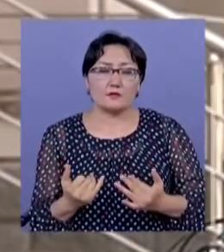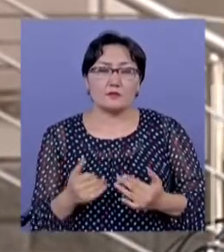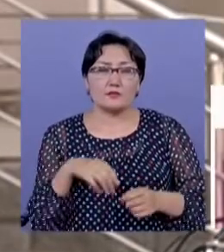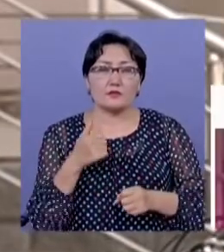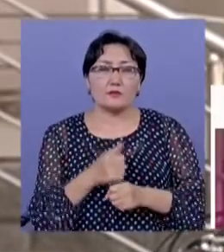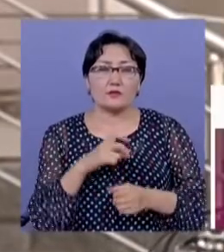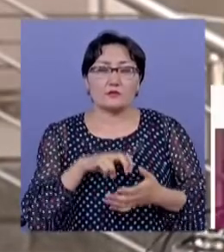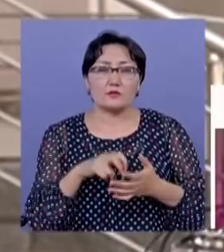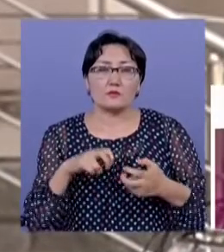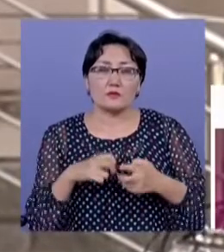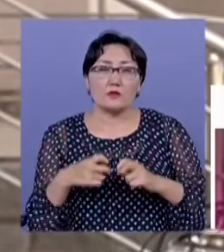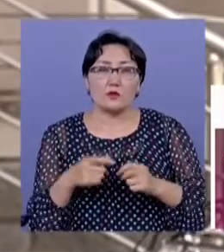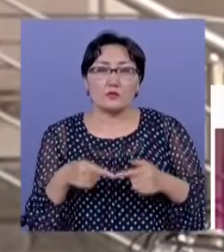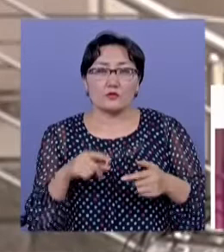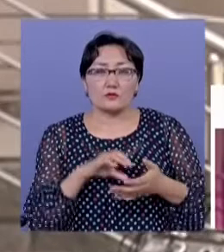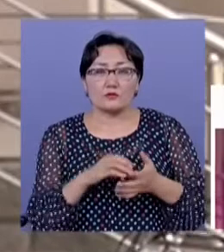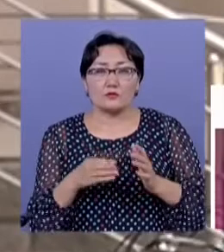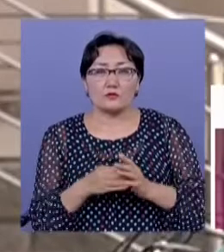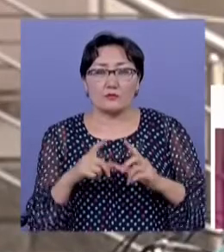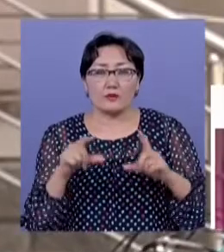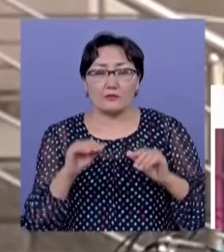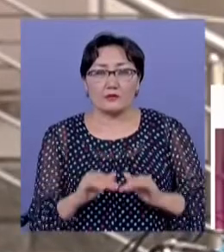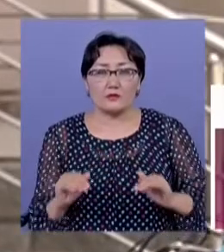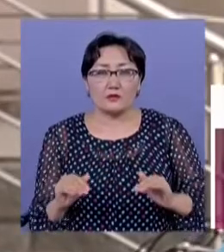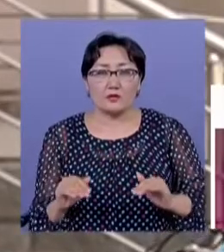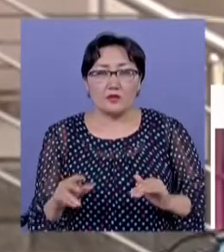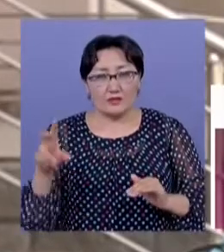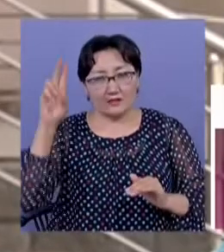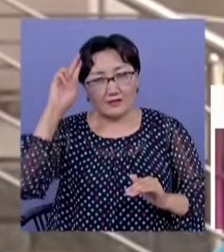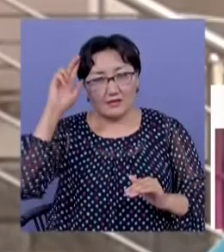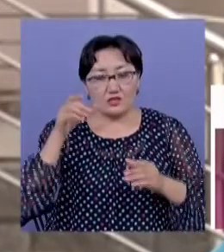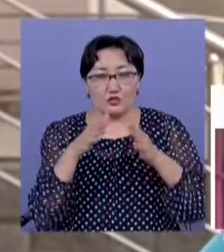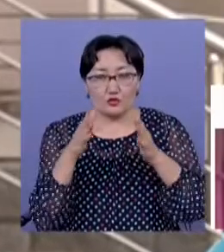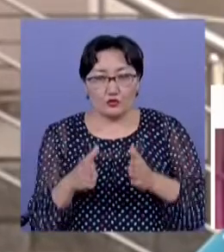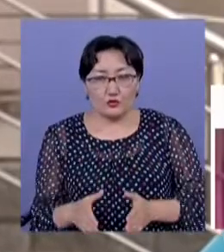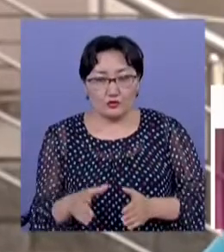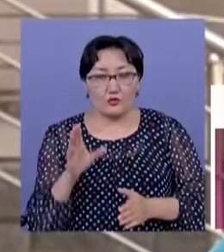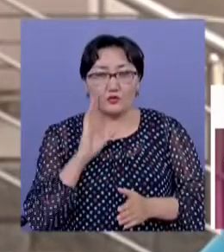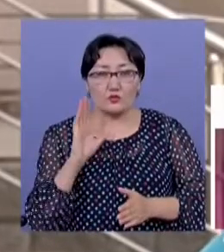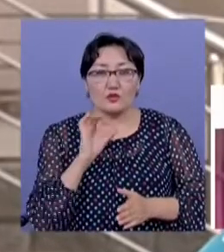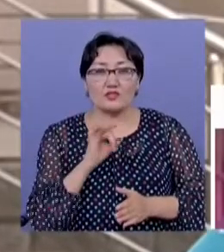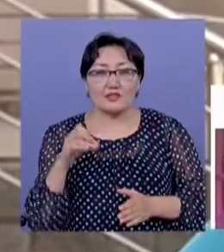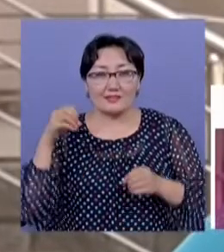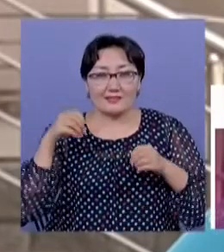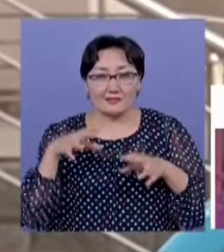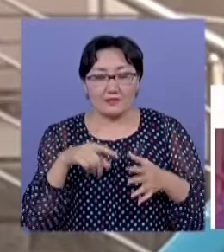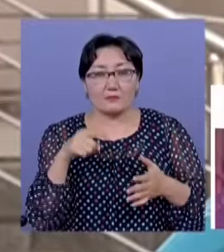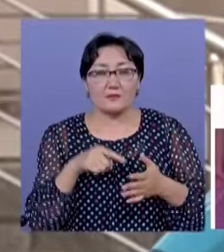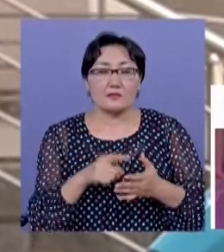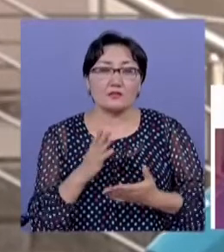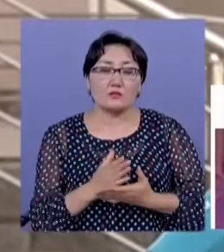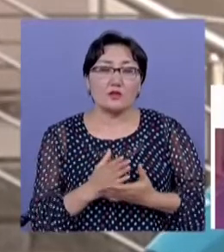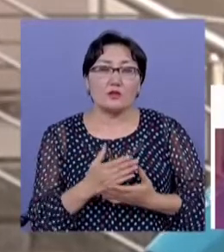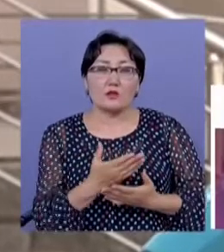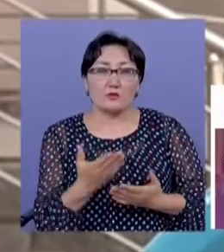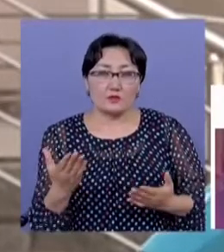негізгі проблема осы объектің, балабақшаның ол кәріз жүйесі, су және свет мәселесі.